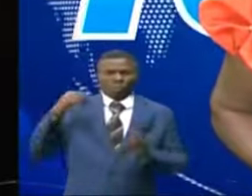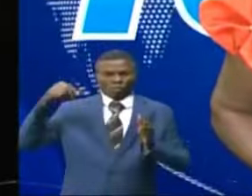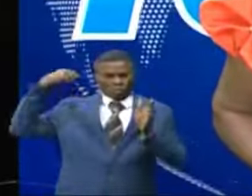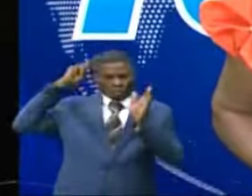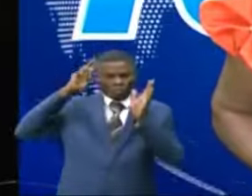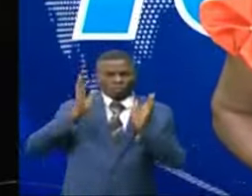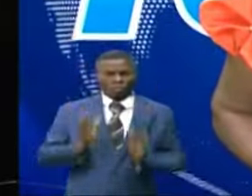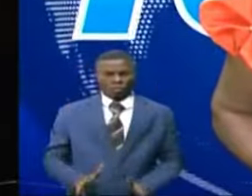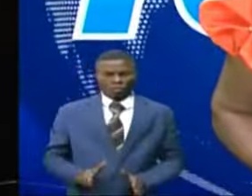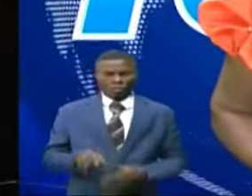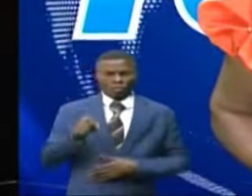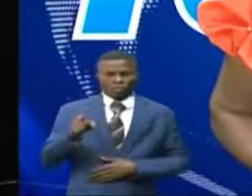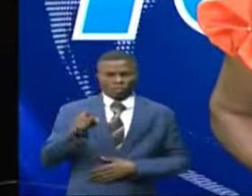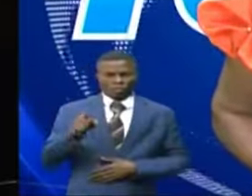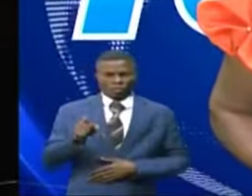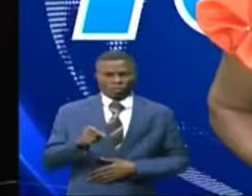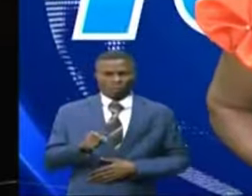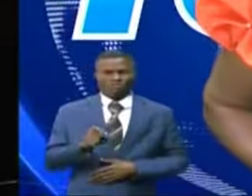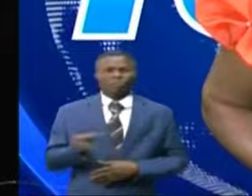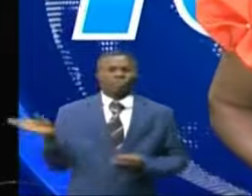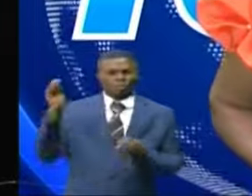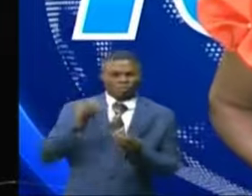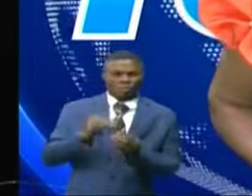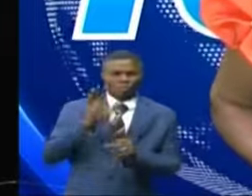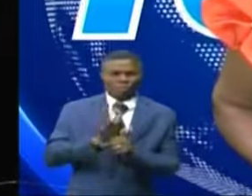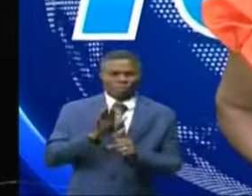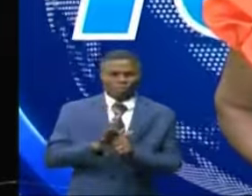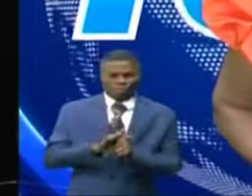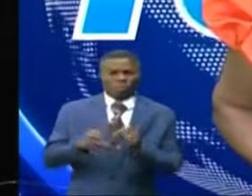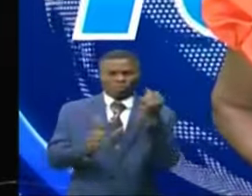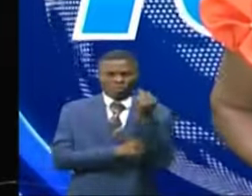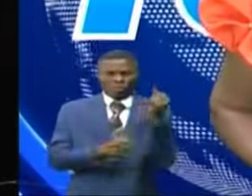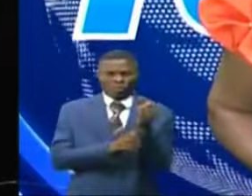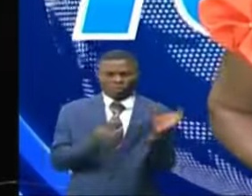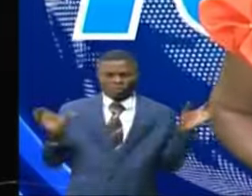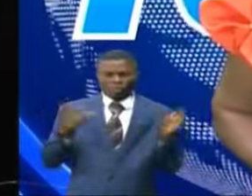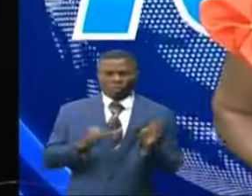Christophe Basséane Nanga intensifie la mobilisation et